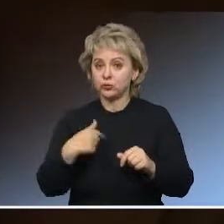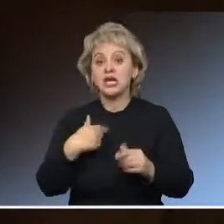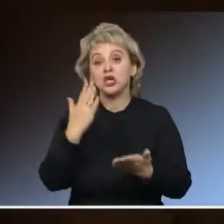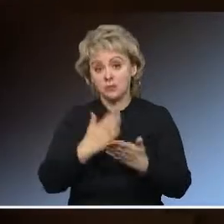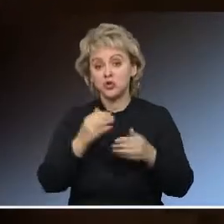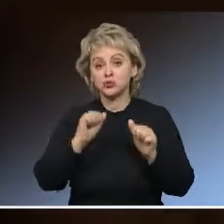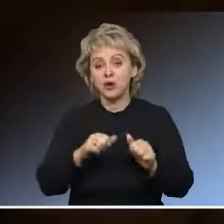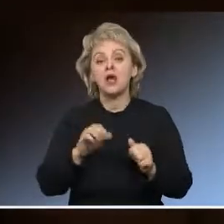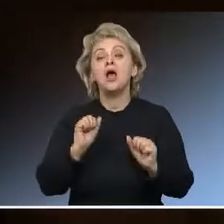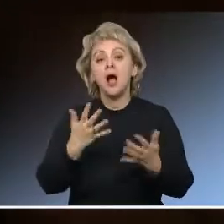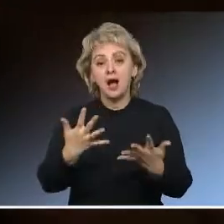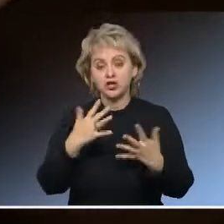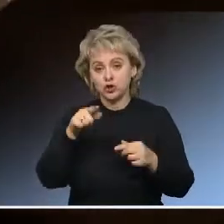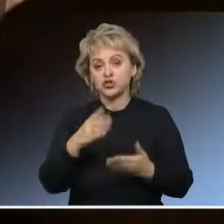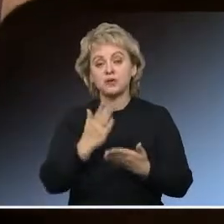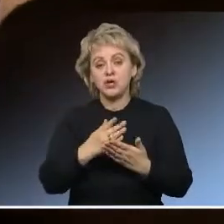право. Конечно. Конечно,